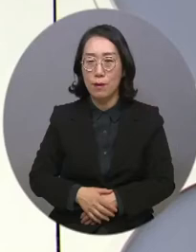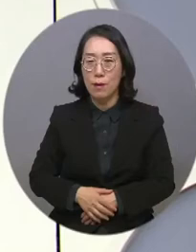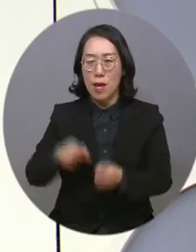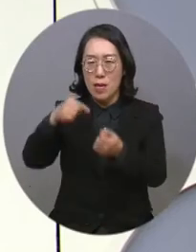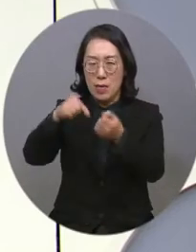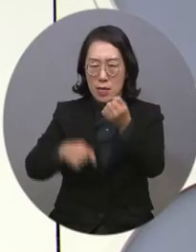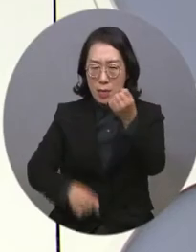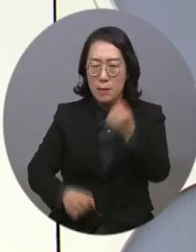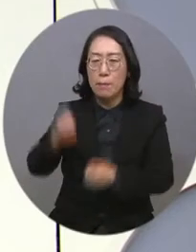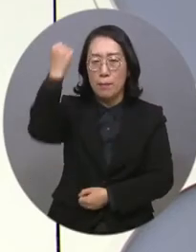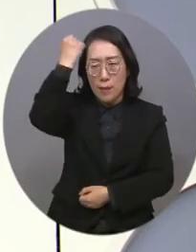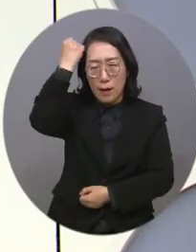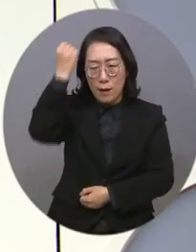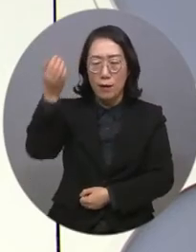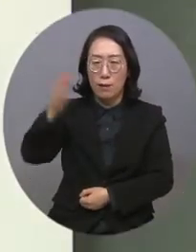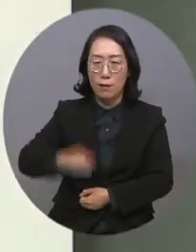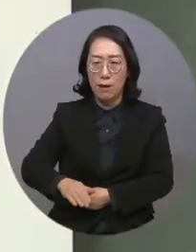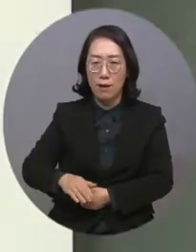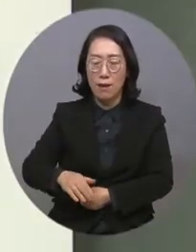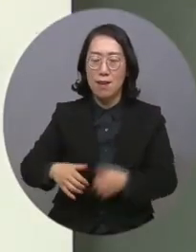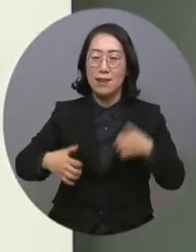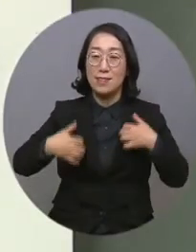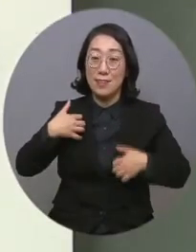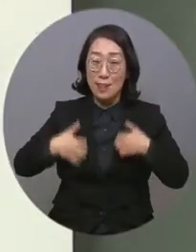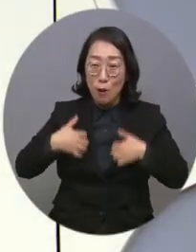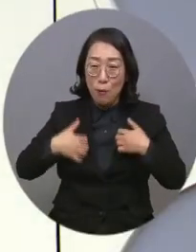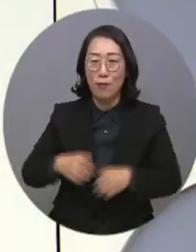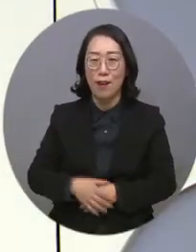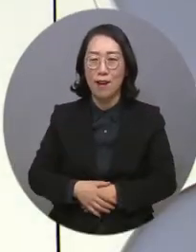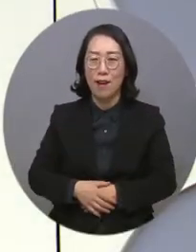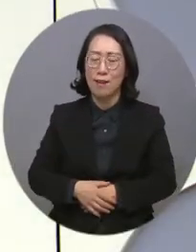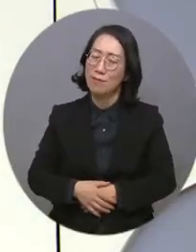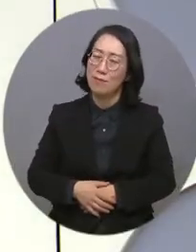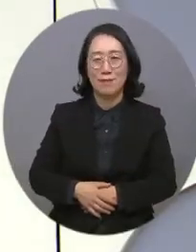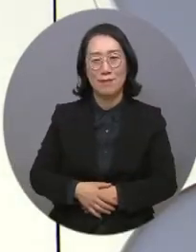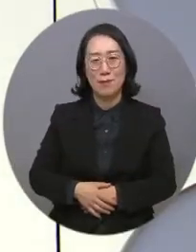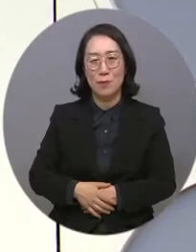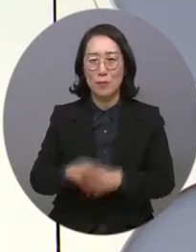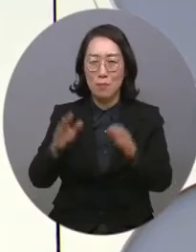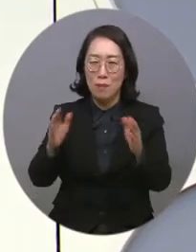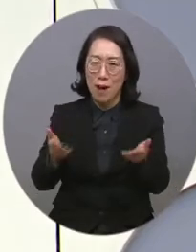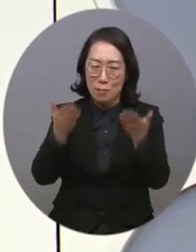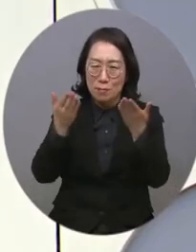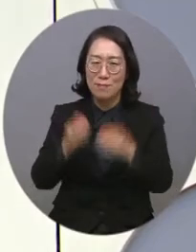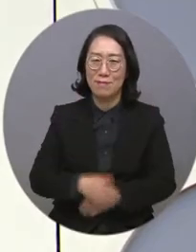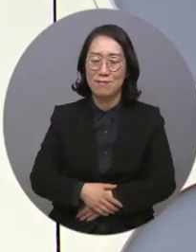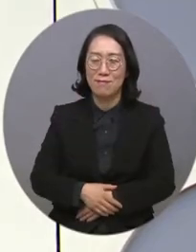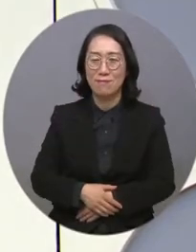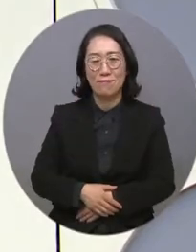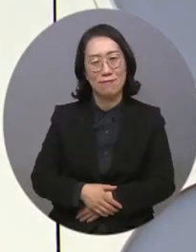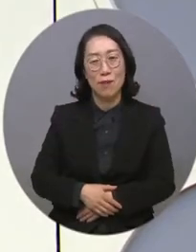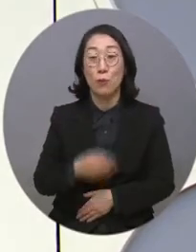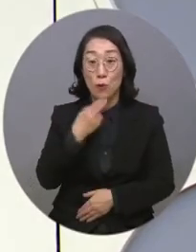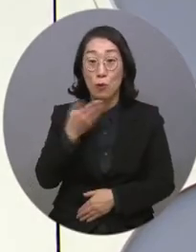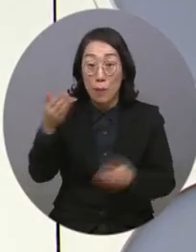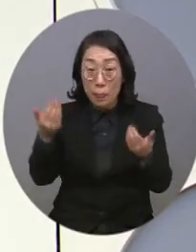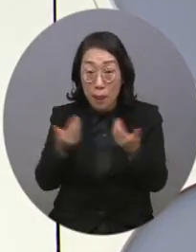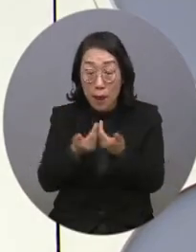융어가 많다거나 유쾌하거나 뭐 이런 것이 좋은데 어? 체코 문학은 뭐 차물스 존재에 가벼운 뭐 잘 아실 겁니다.